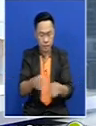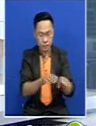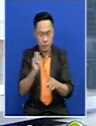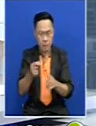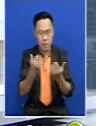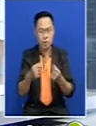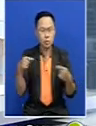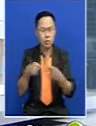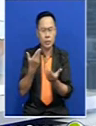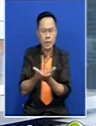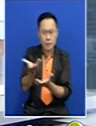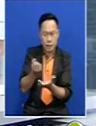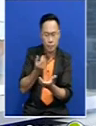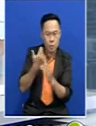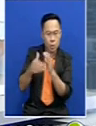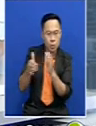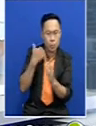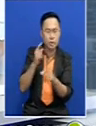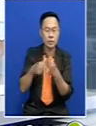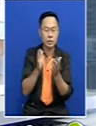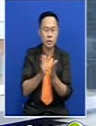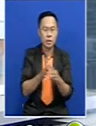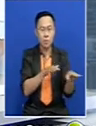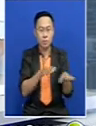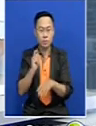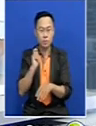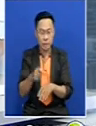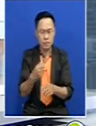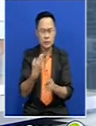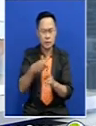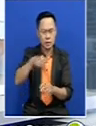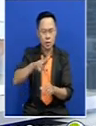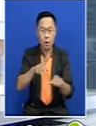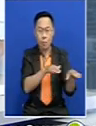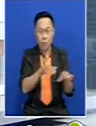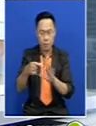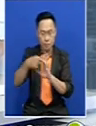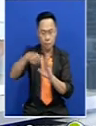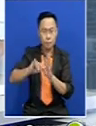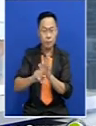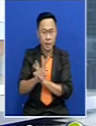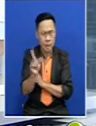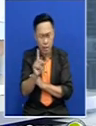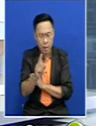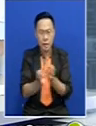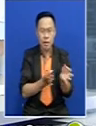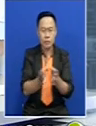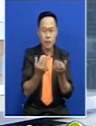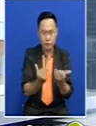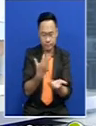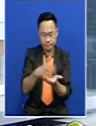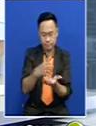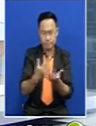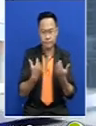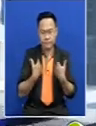ที่จะรองรับกับการจ่ายเงินจากภาครัฐมาสู่มือประชาชนระบบพร้อมเพย์คืออะไรทำความเข้าใจง่ายๆจากราย